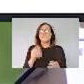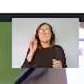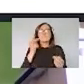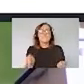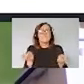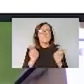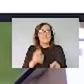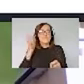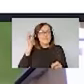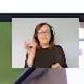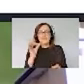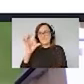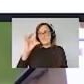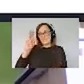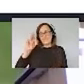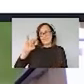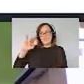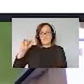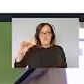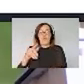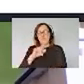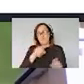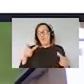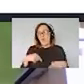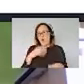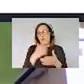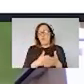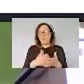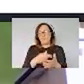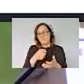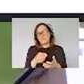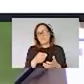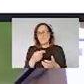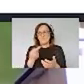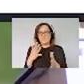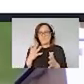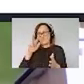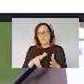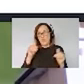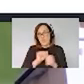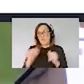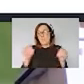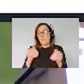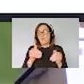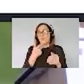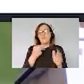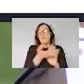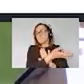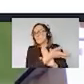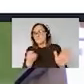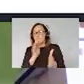na to, że może ktoś z Państwa będzie chciał z niego skorzystać, bo od jakiegoś czasu, bodajże miesiąca z haczykiem, jest możliwość nie zaciągania